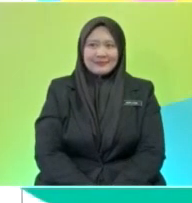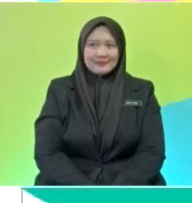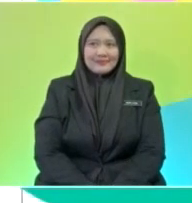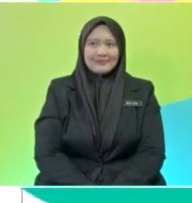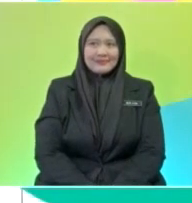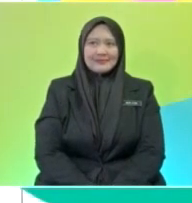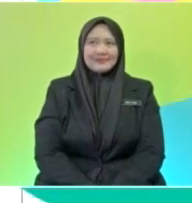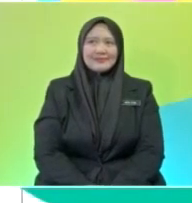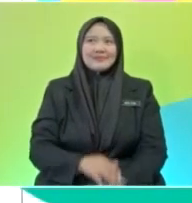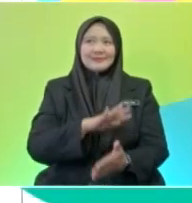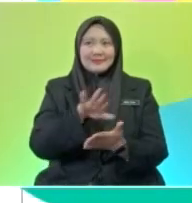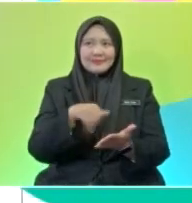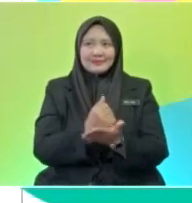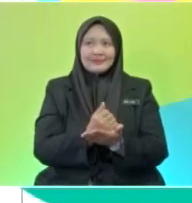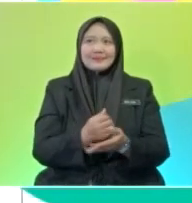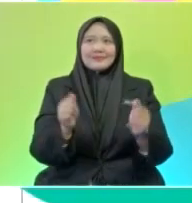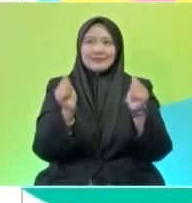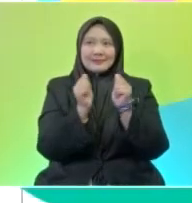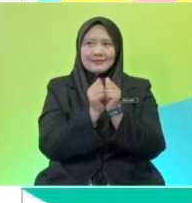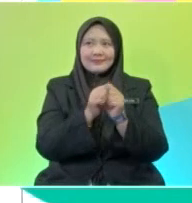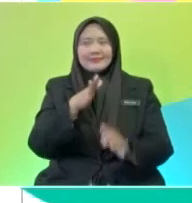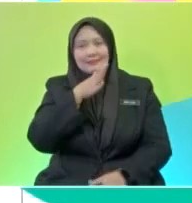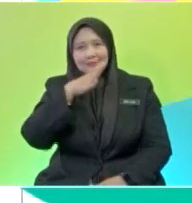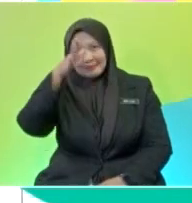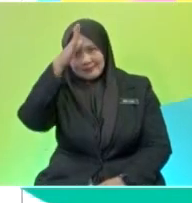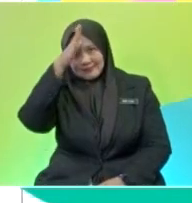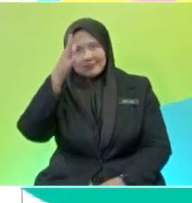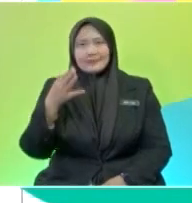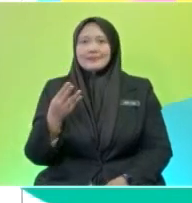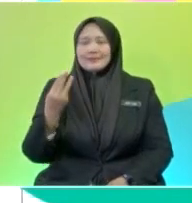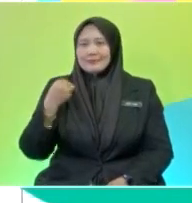semua ditemani ibu bapak Mereka